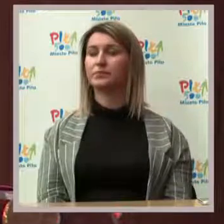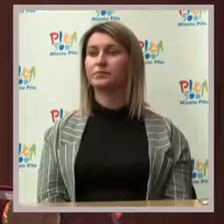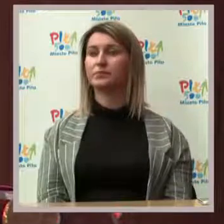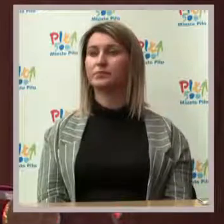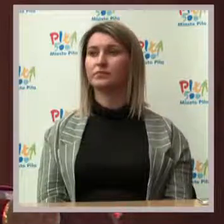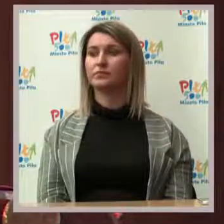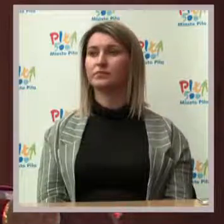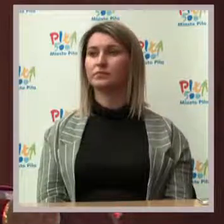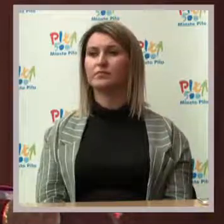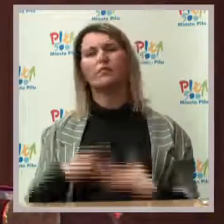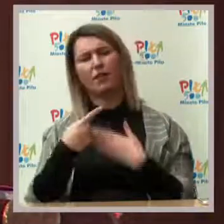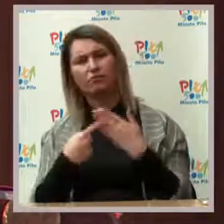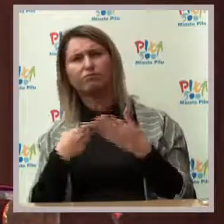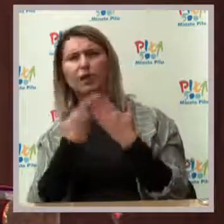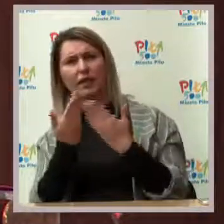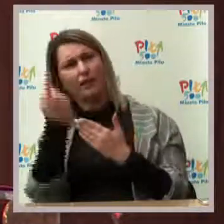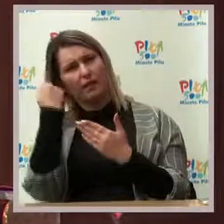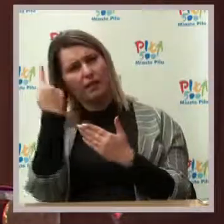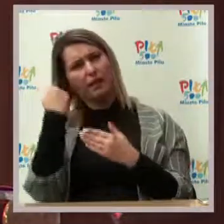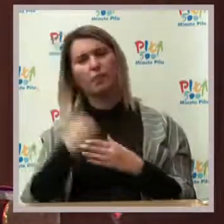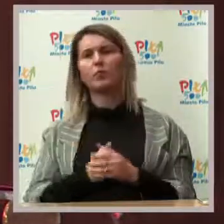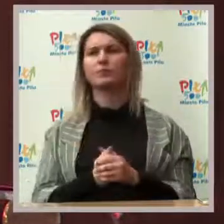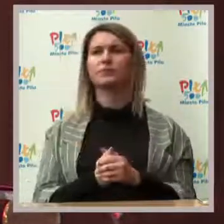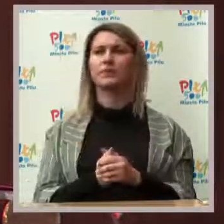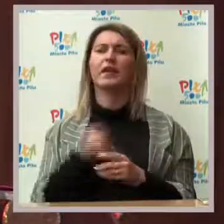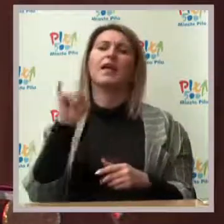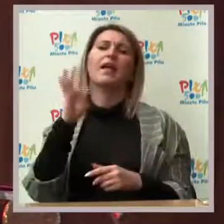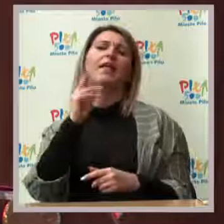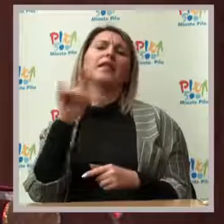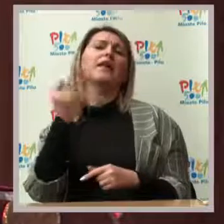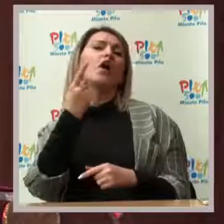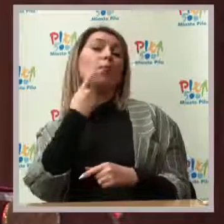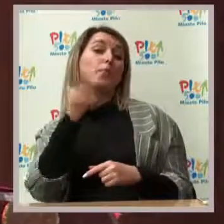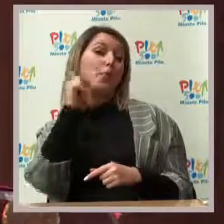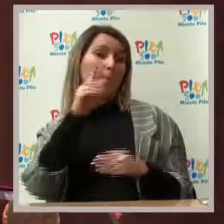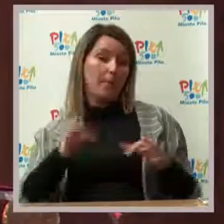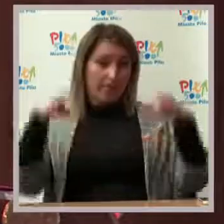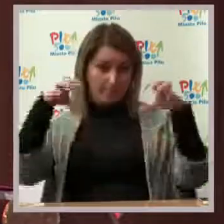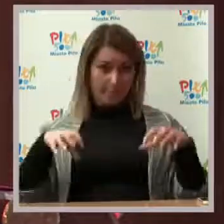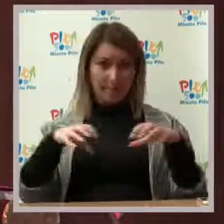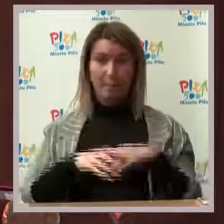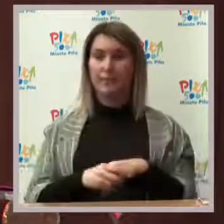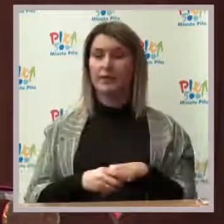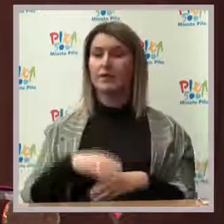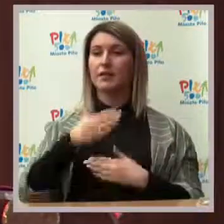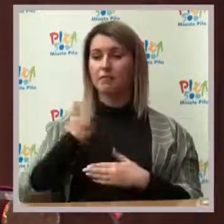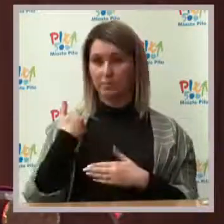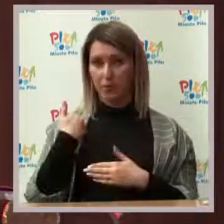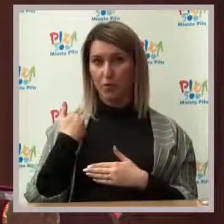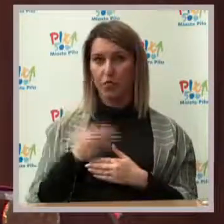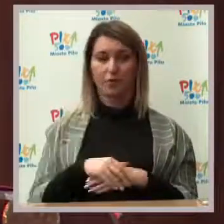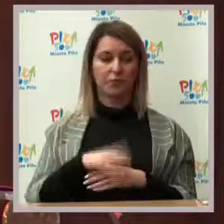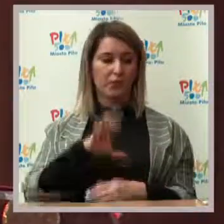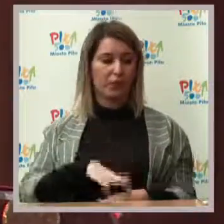Kilka dni temu, nawiązując do tego, co powiedział przed chwilą pan prezes Czesław Pachowicz, mieliśmy